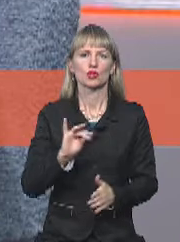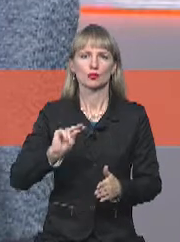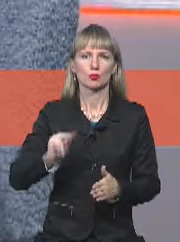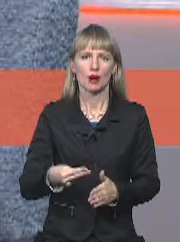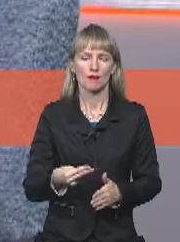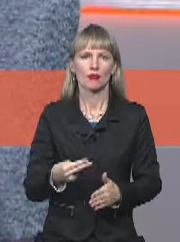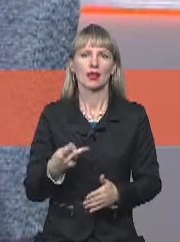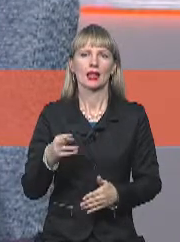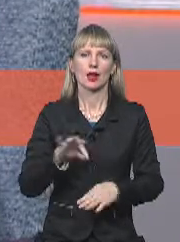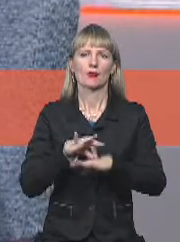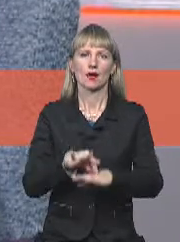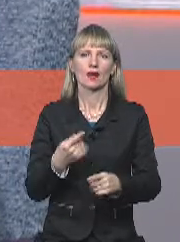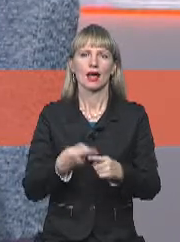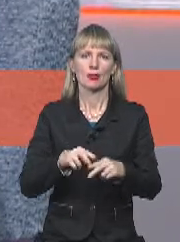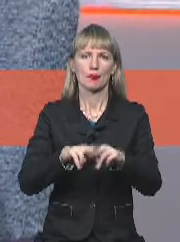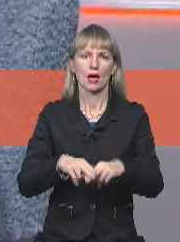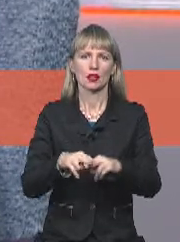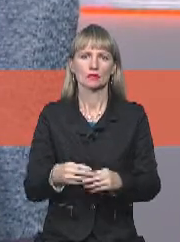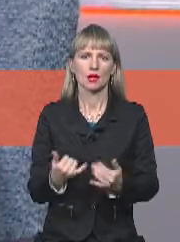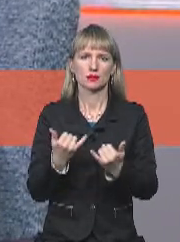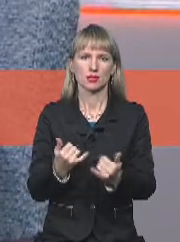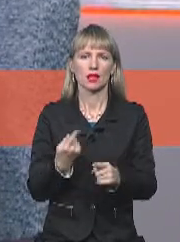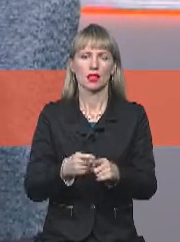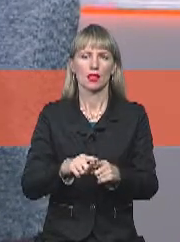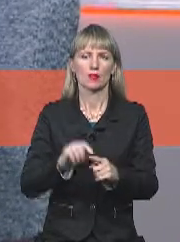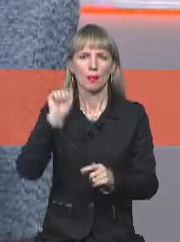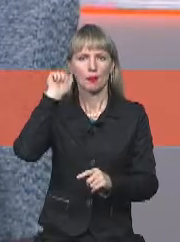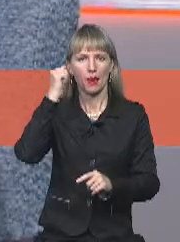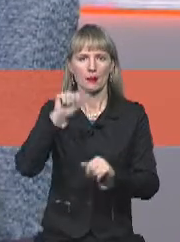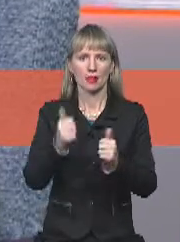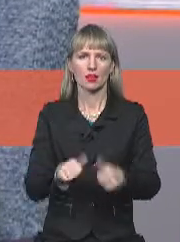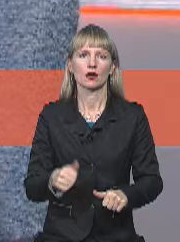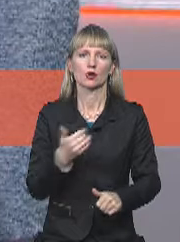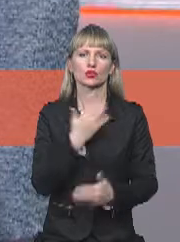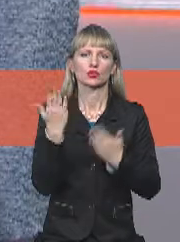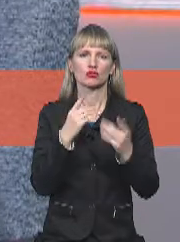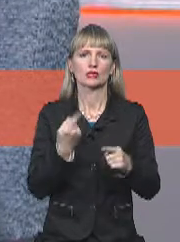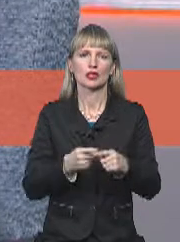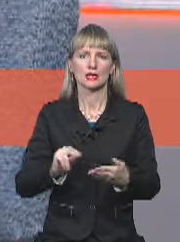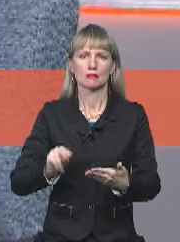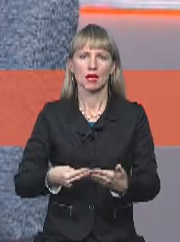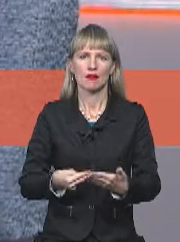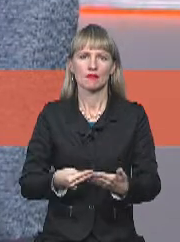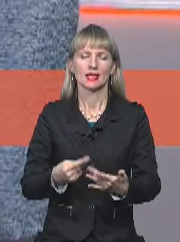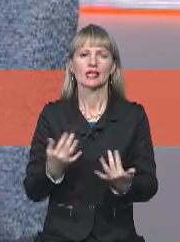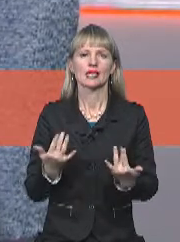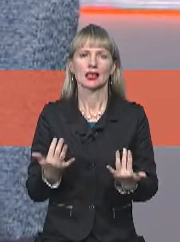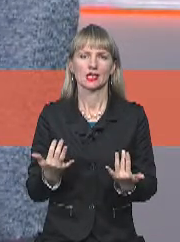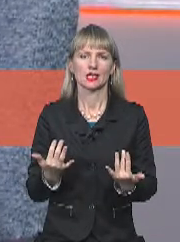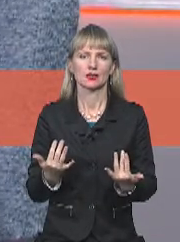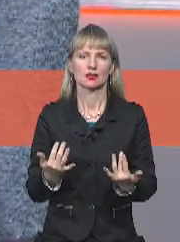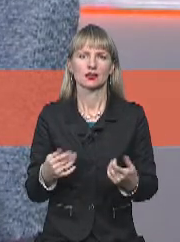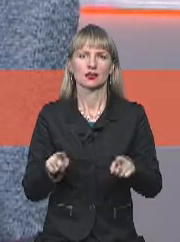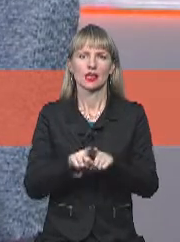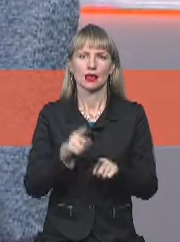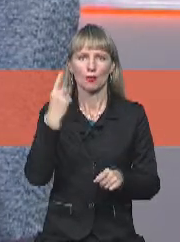довідку для проведення цієї паспортизації. От, і я хочу зачитати з цієї довідки буквально кілька